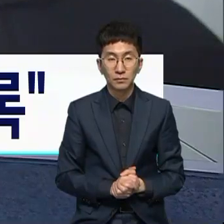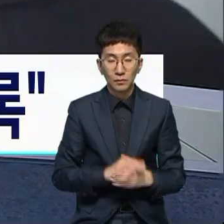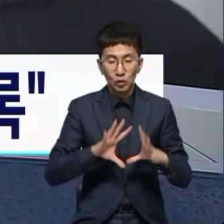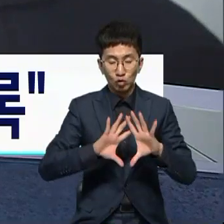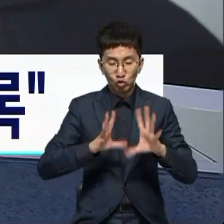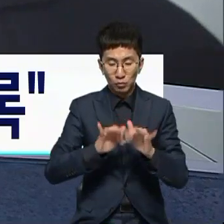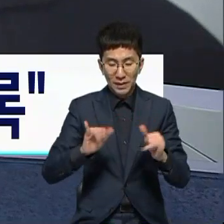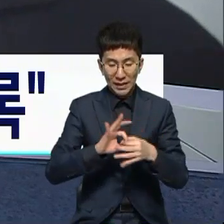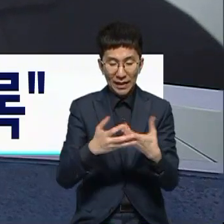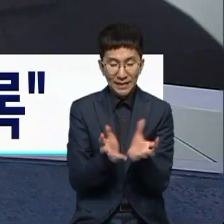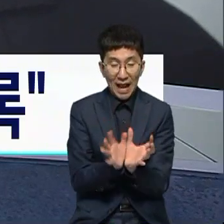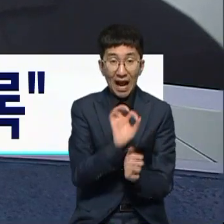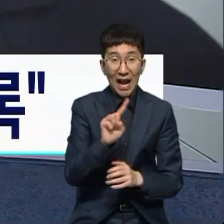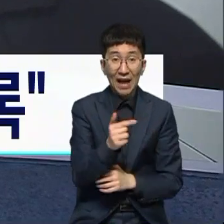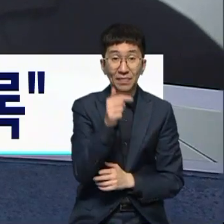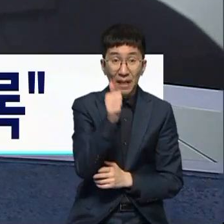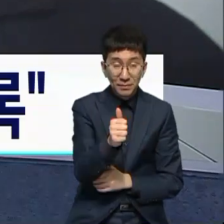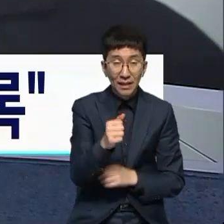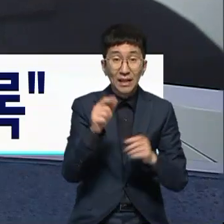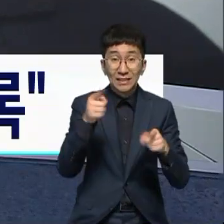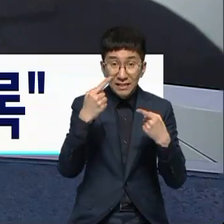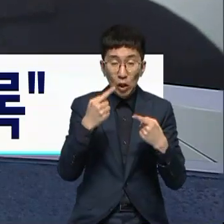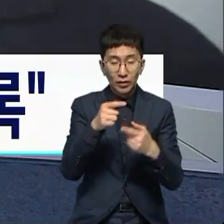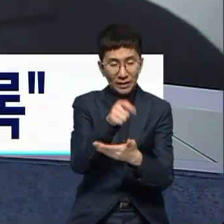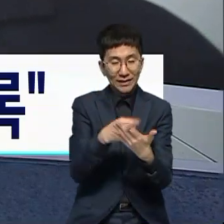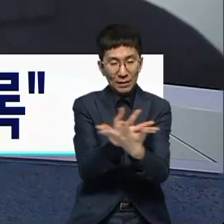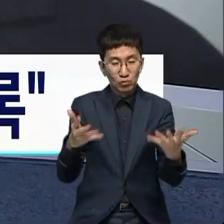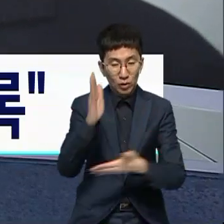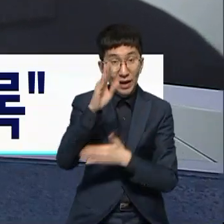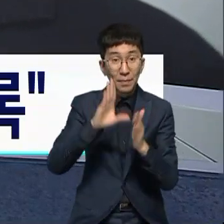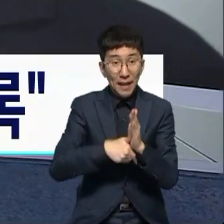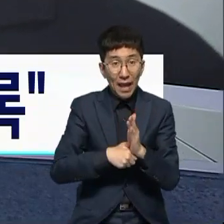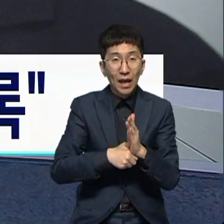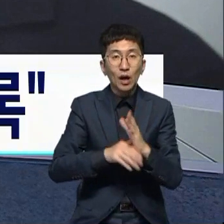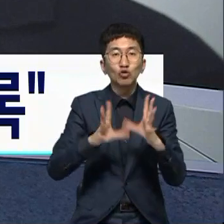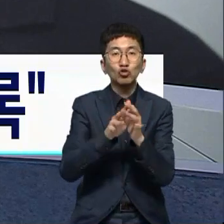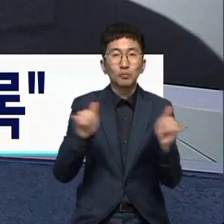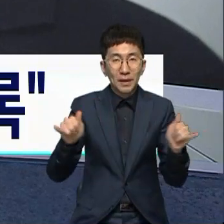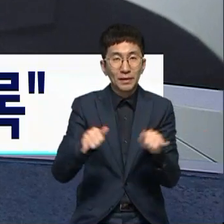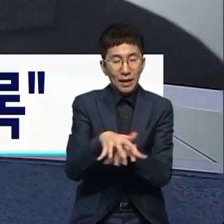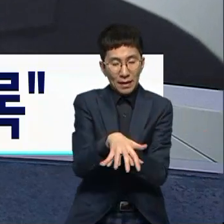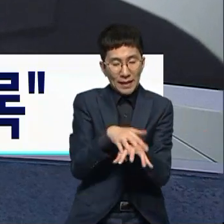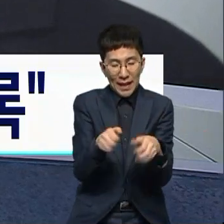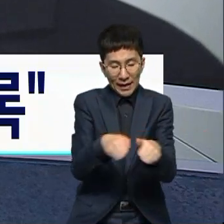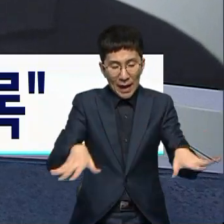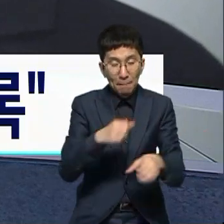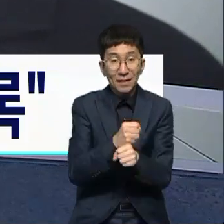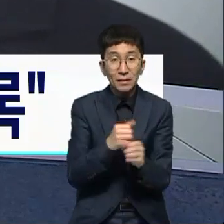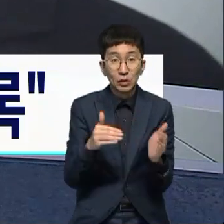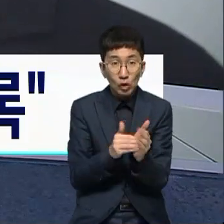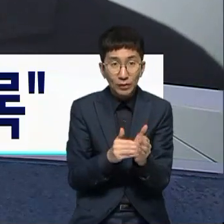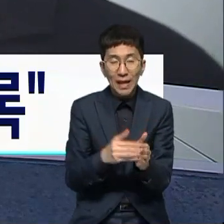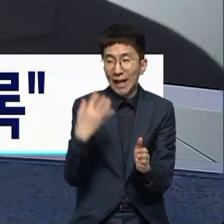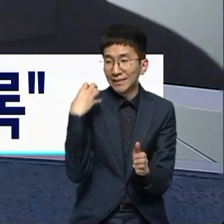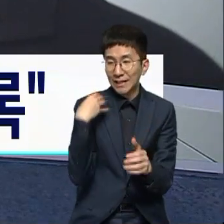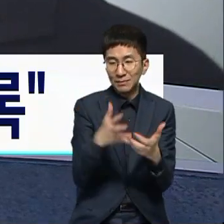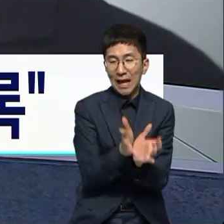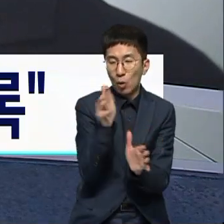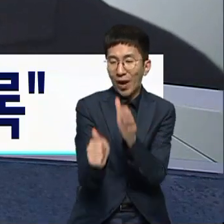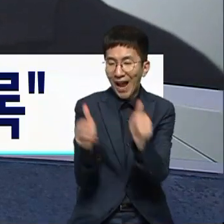국민의당 안철수 후보는 신년 기자회견에서 국민 통합 내각을 구성하고 책임 장관제를 도입하겠다고